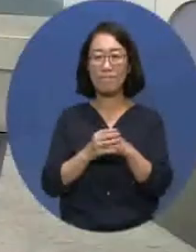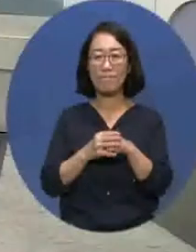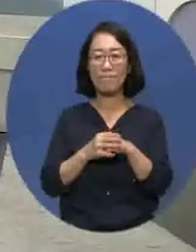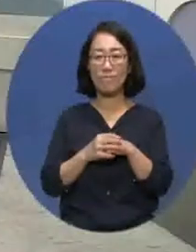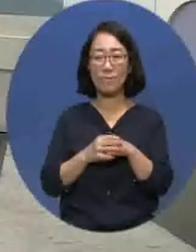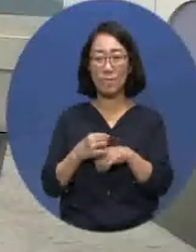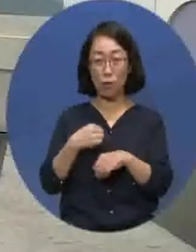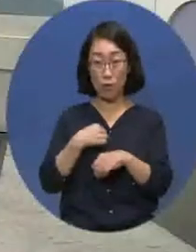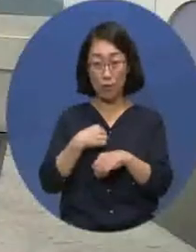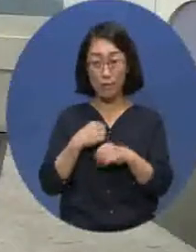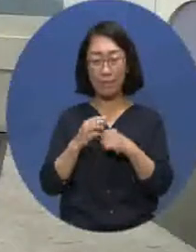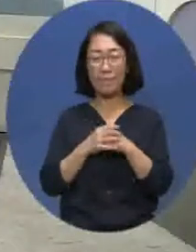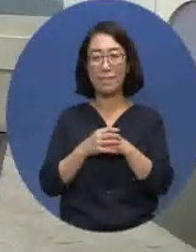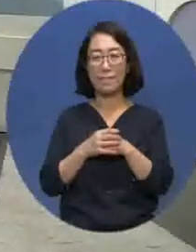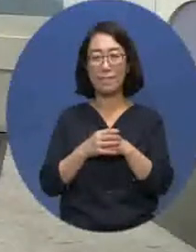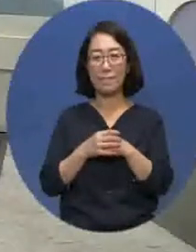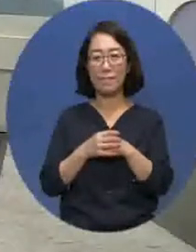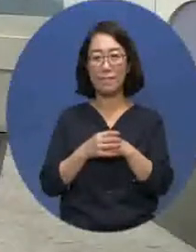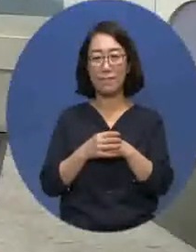저는